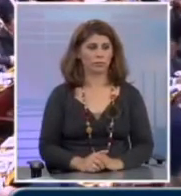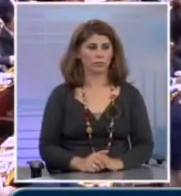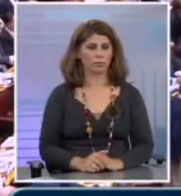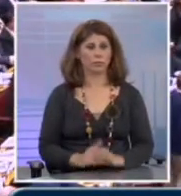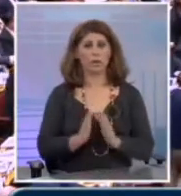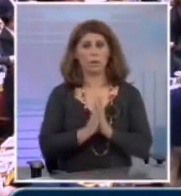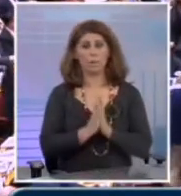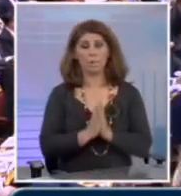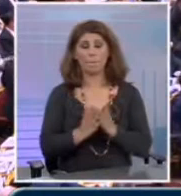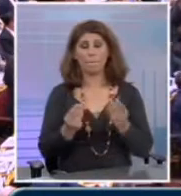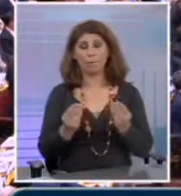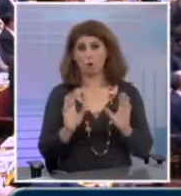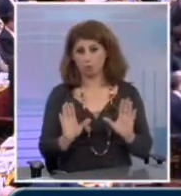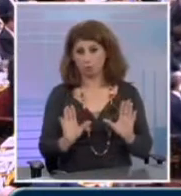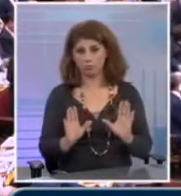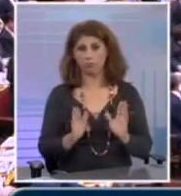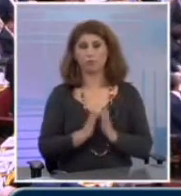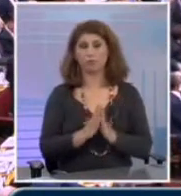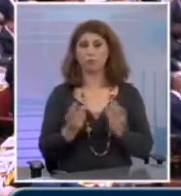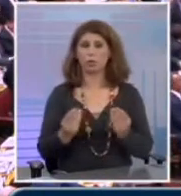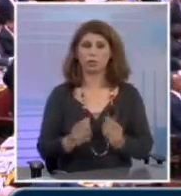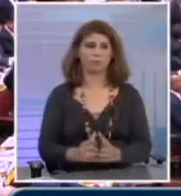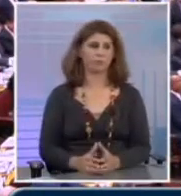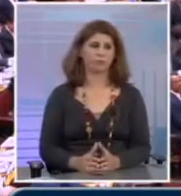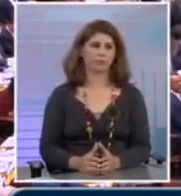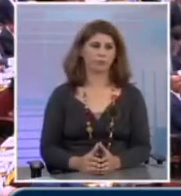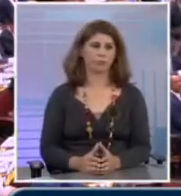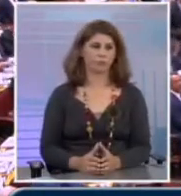Παρακαλώ πολύ. Παρακαλώ πολύ.